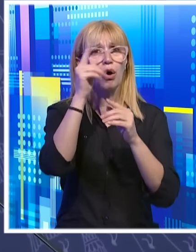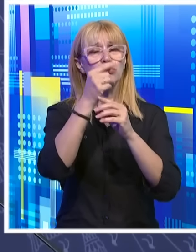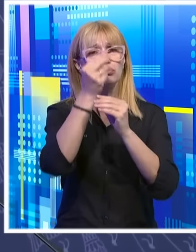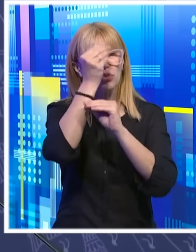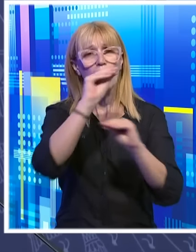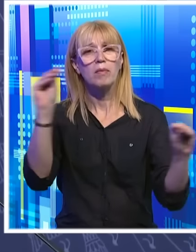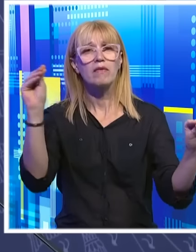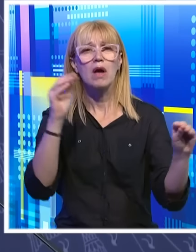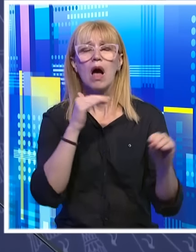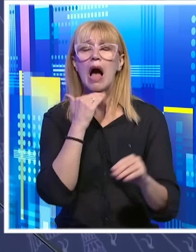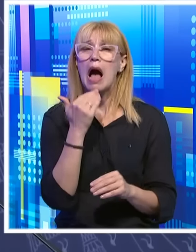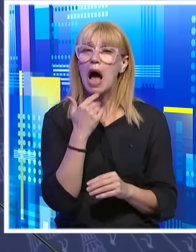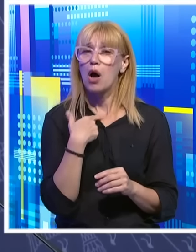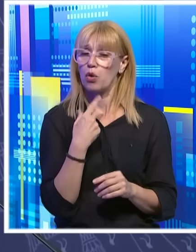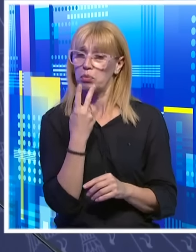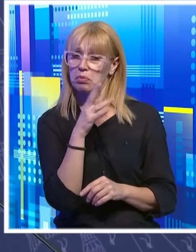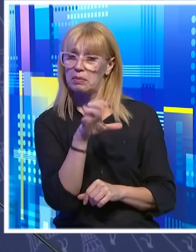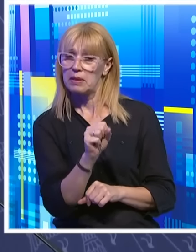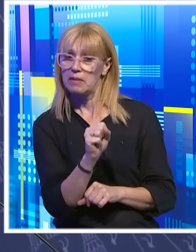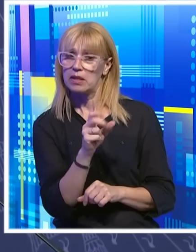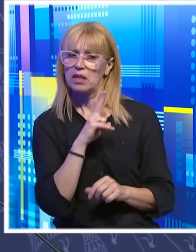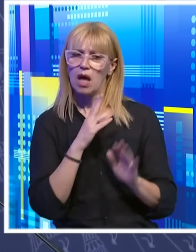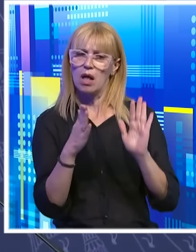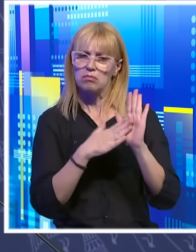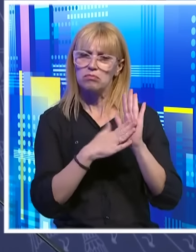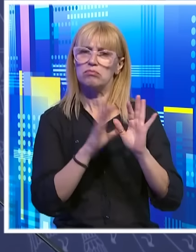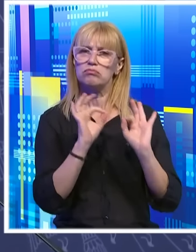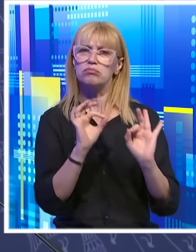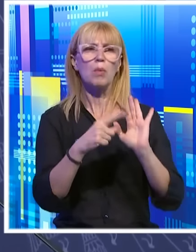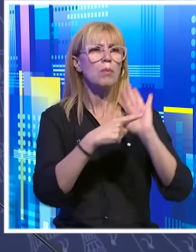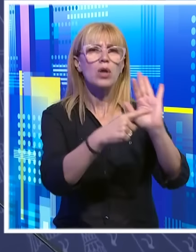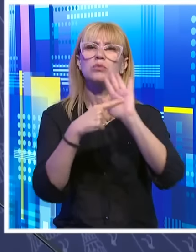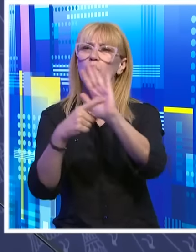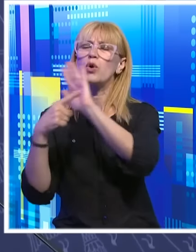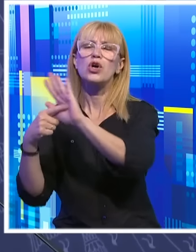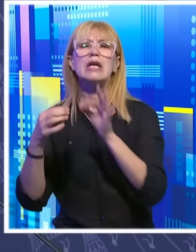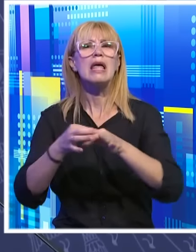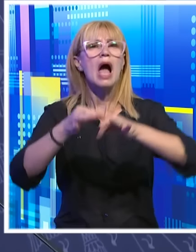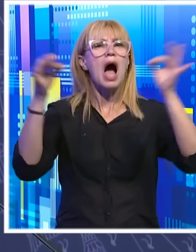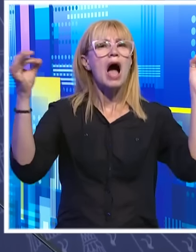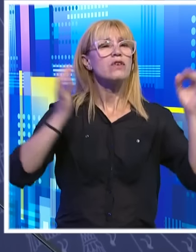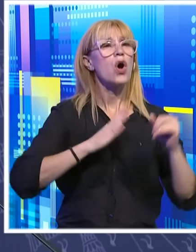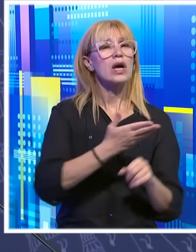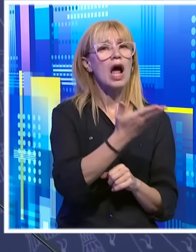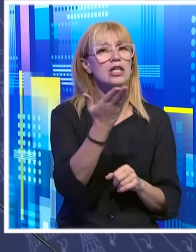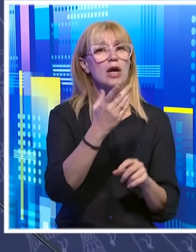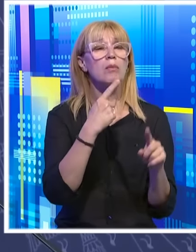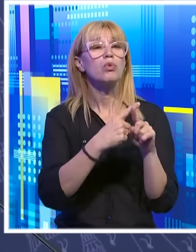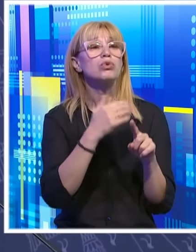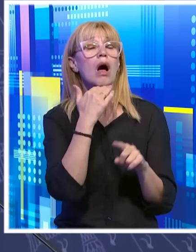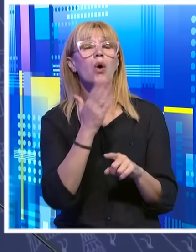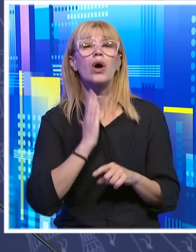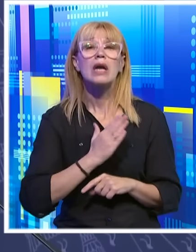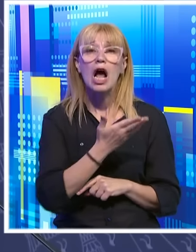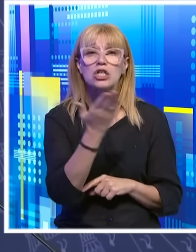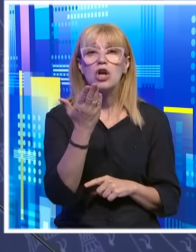argumenti prikazani javnosti i ukoliko većina građana bude želela da obezbedimo svoju budućnost na